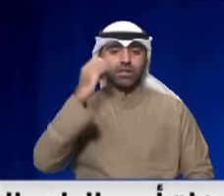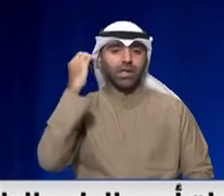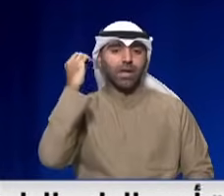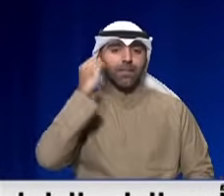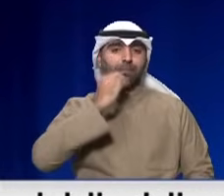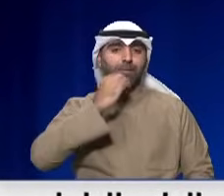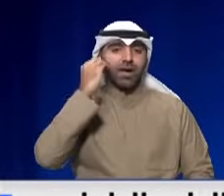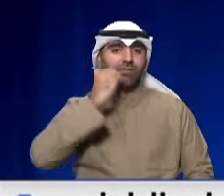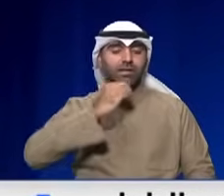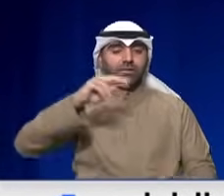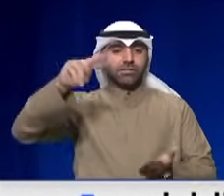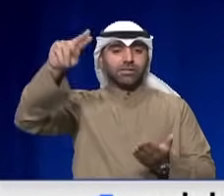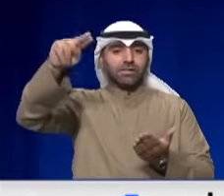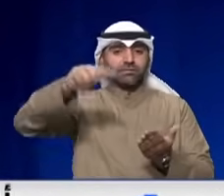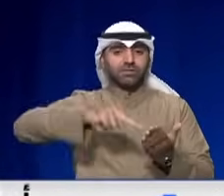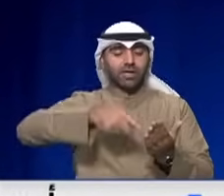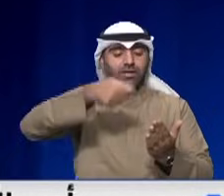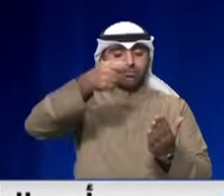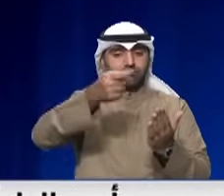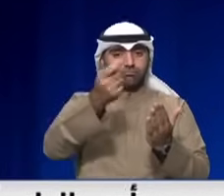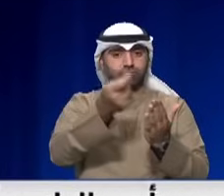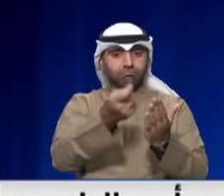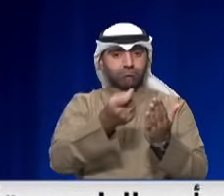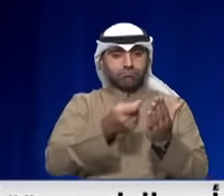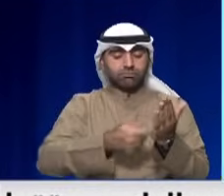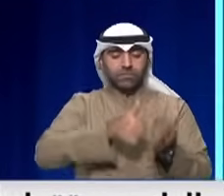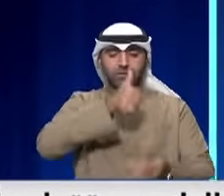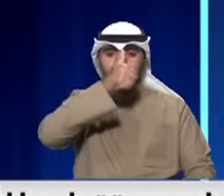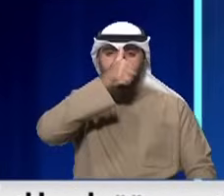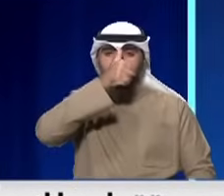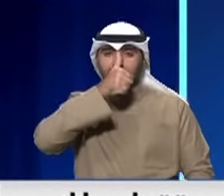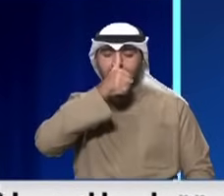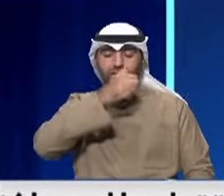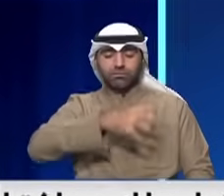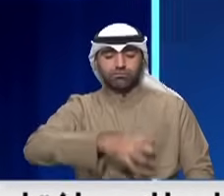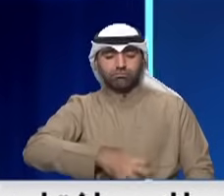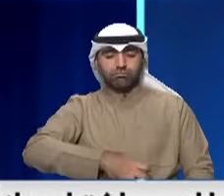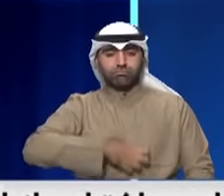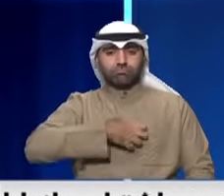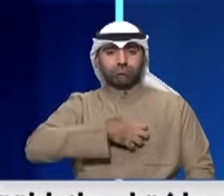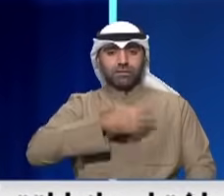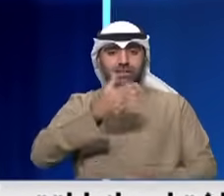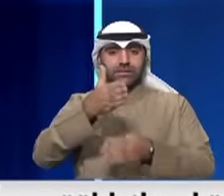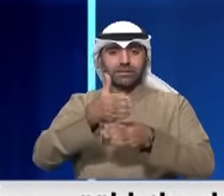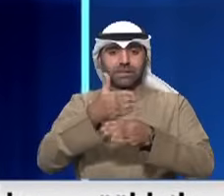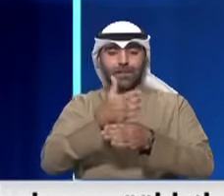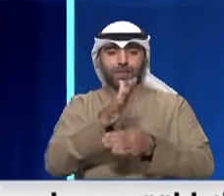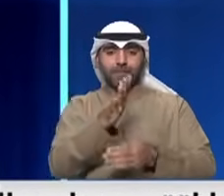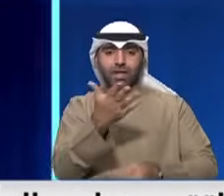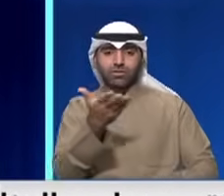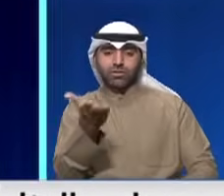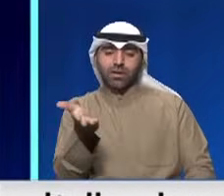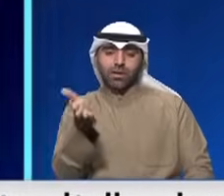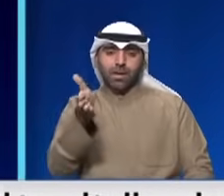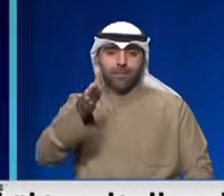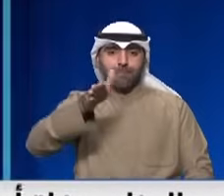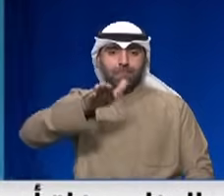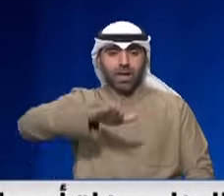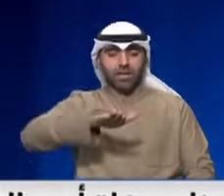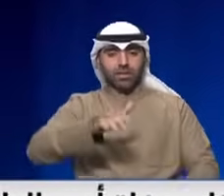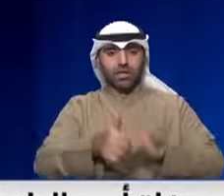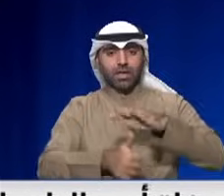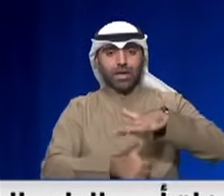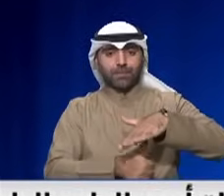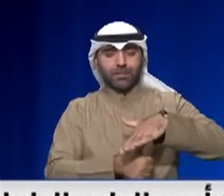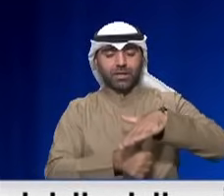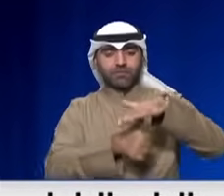فيها سموه عن بالغ تعازيه بوفاه المغفور له باذن الله تعالى صاحب السمو امير البلاد الراحل